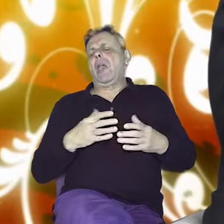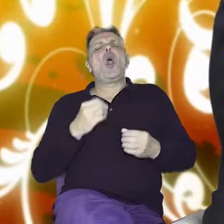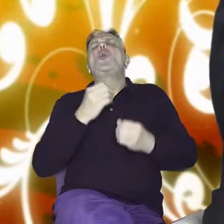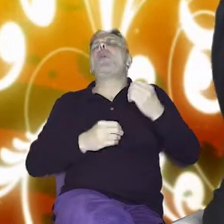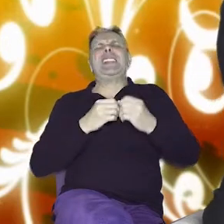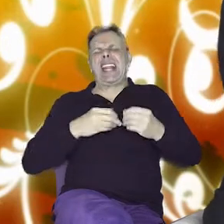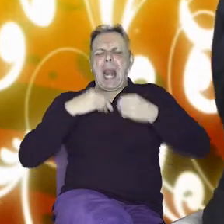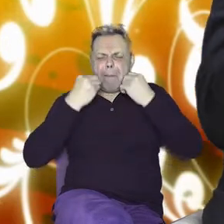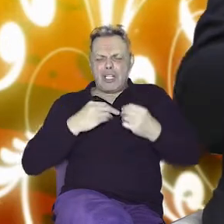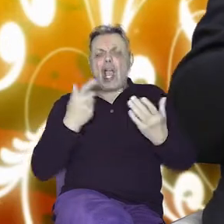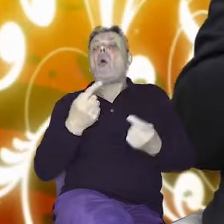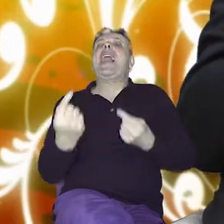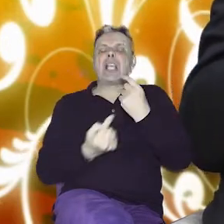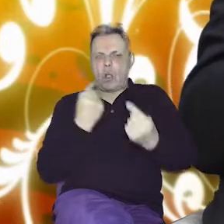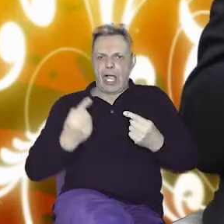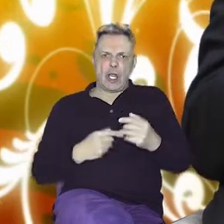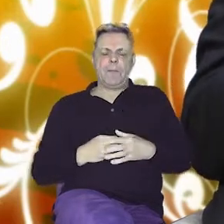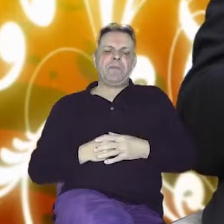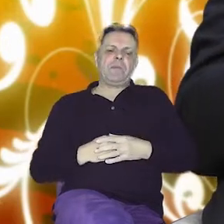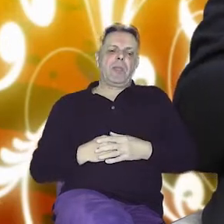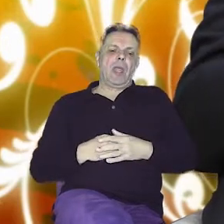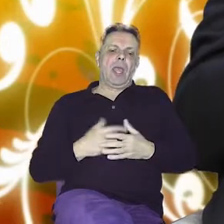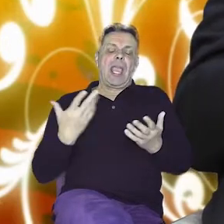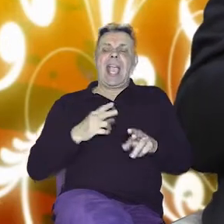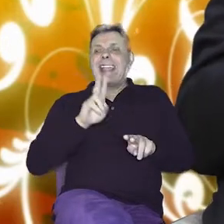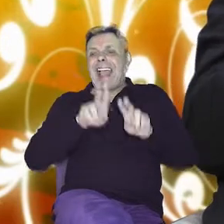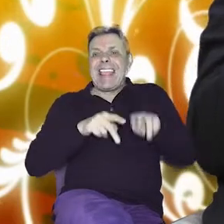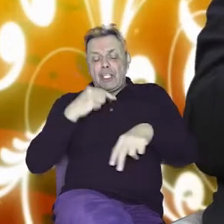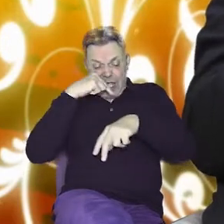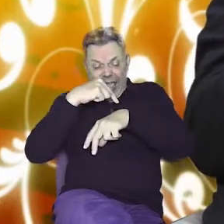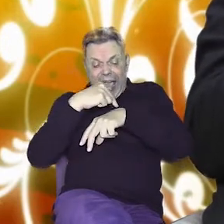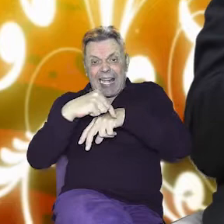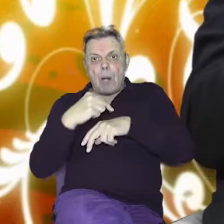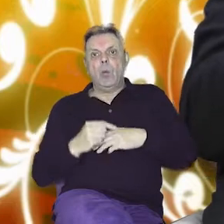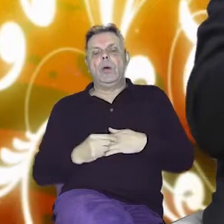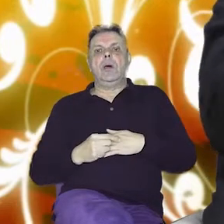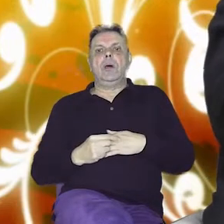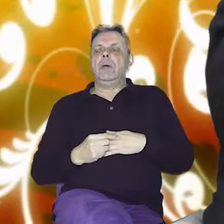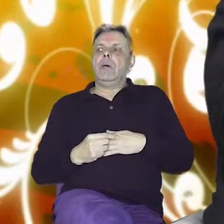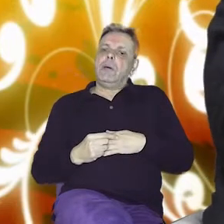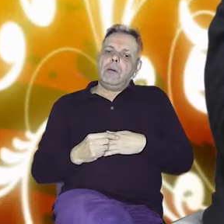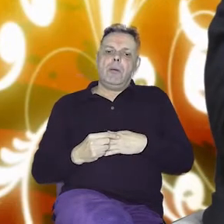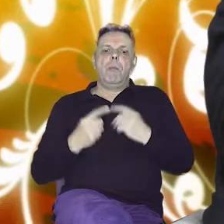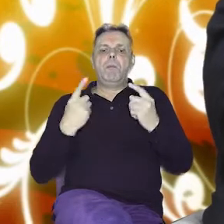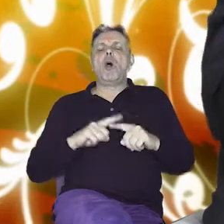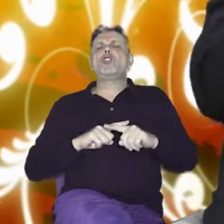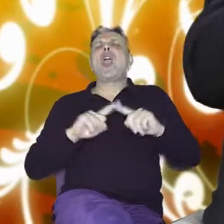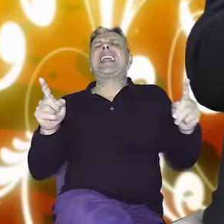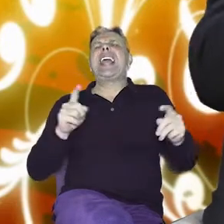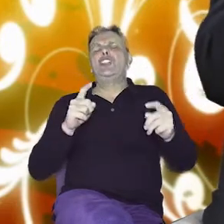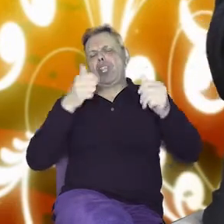i nekroze. Dakle, to je izuzetno da ovoga kompleksna priča koja se događa na tom nivou.